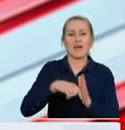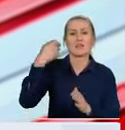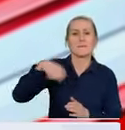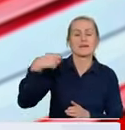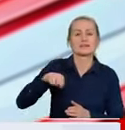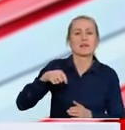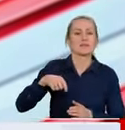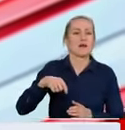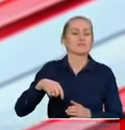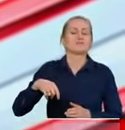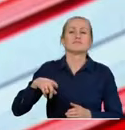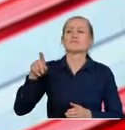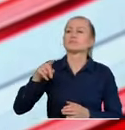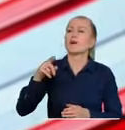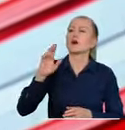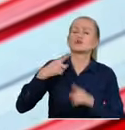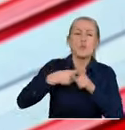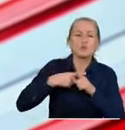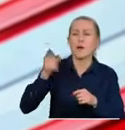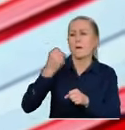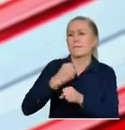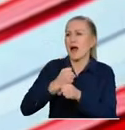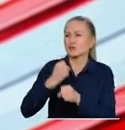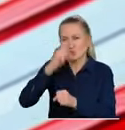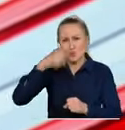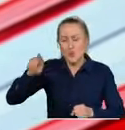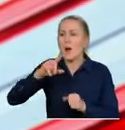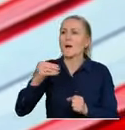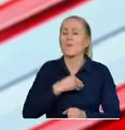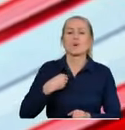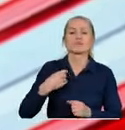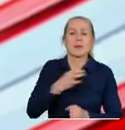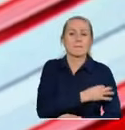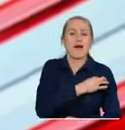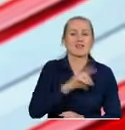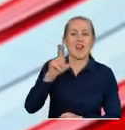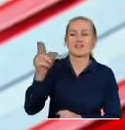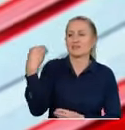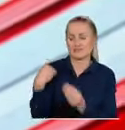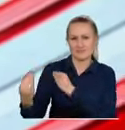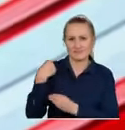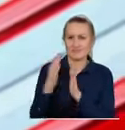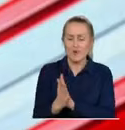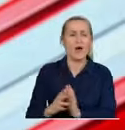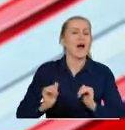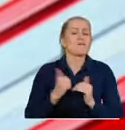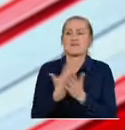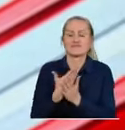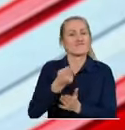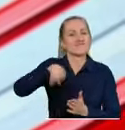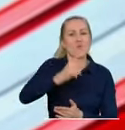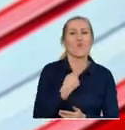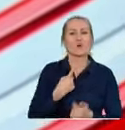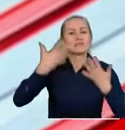spółdzielcy, pracobiorcy i polskie partie lewicowe. Dlatego, że chcieli innej Polski. Chcieli